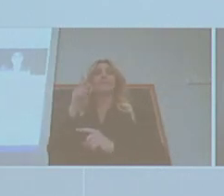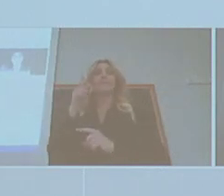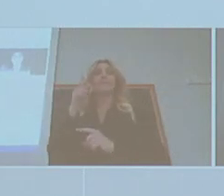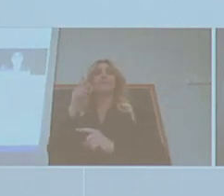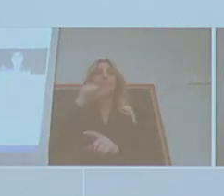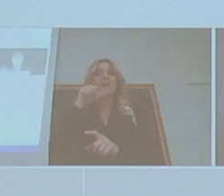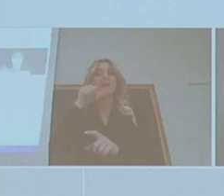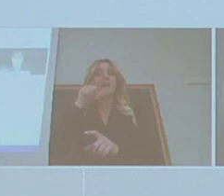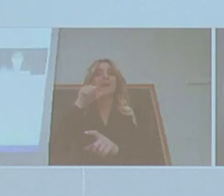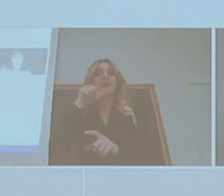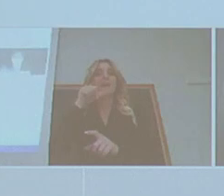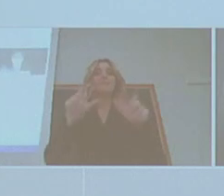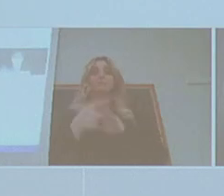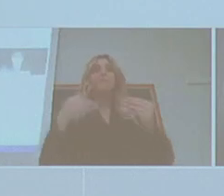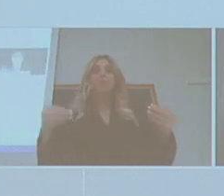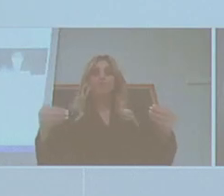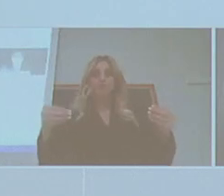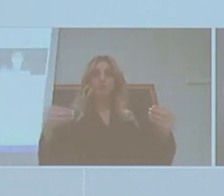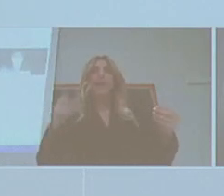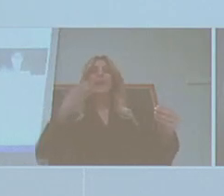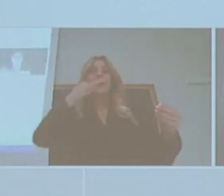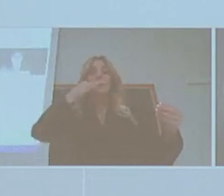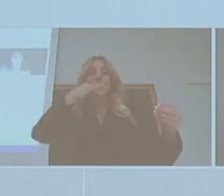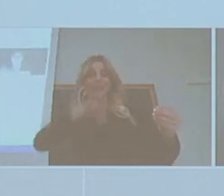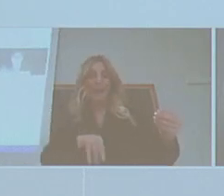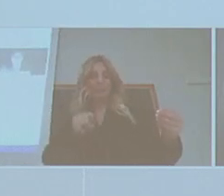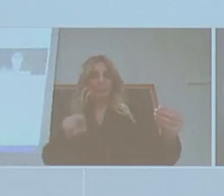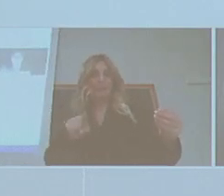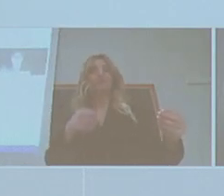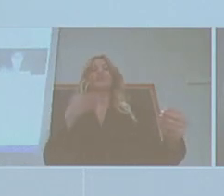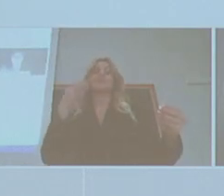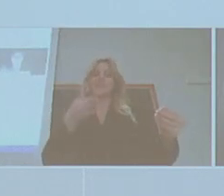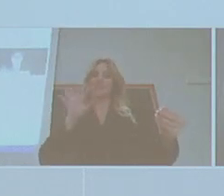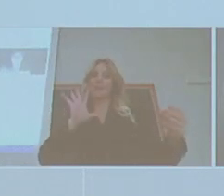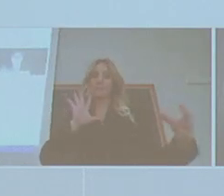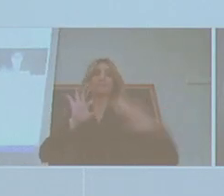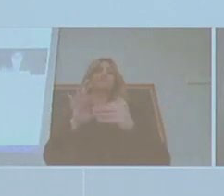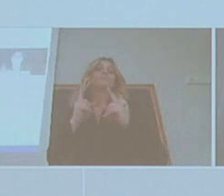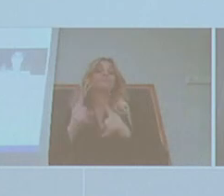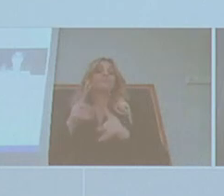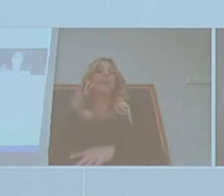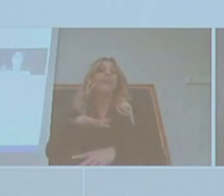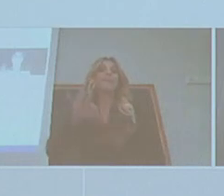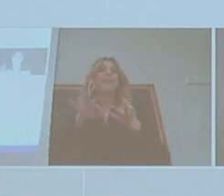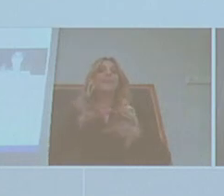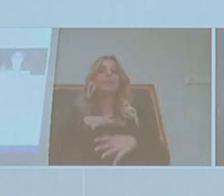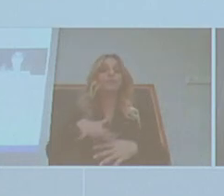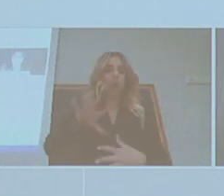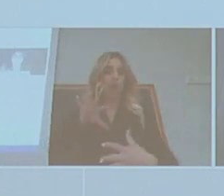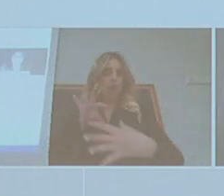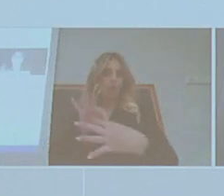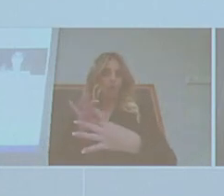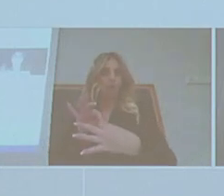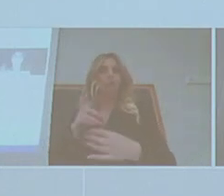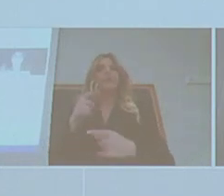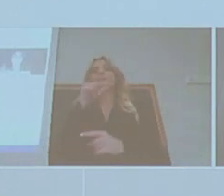di concorrere, ovviamente in sinergia sempre con le reti territoriali, alla costruzione di